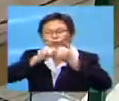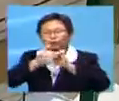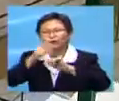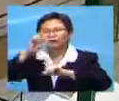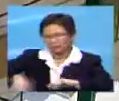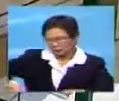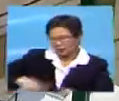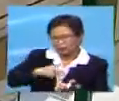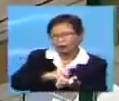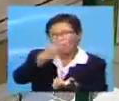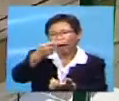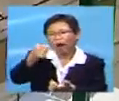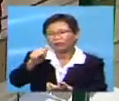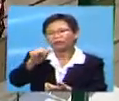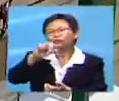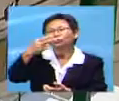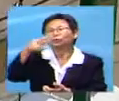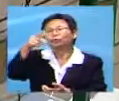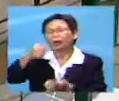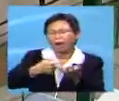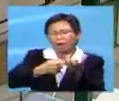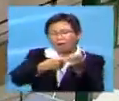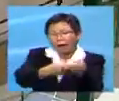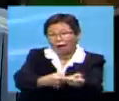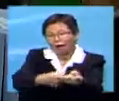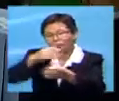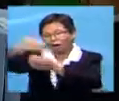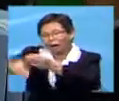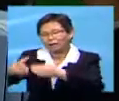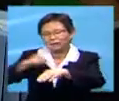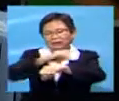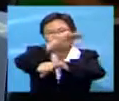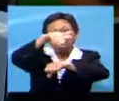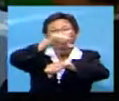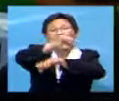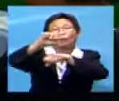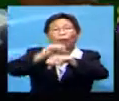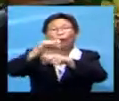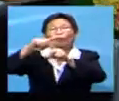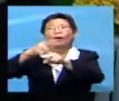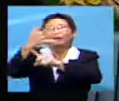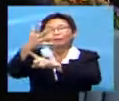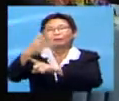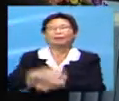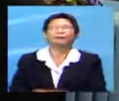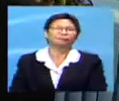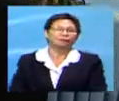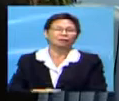Dr. Hang Chuan Naron. Larian baton akan berakhir di Singapura pada pertengahan Mei depan, di mana baton akan bertukar